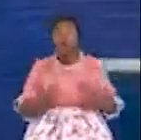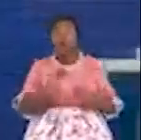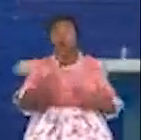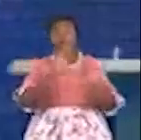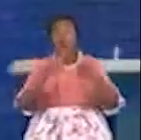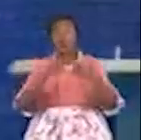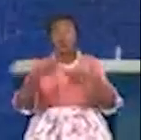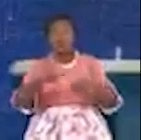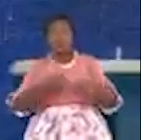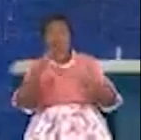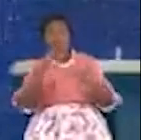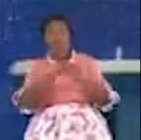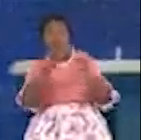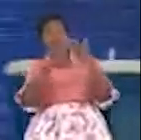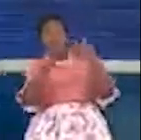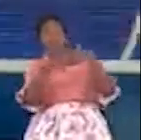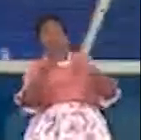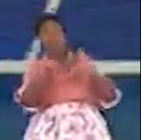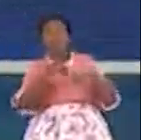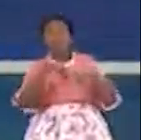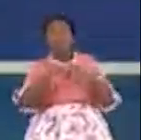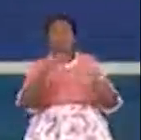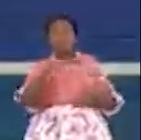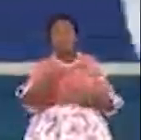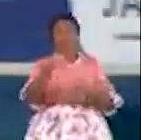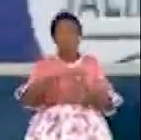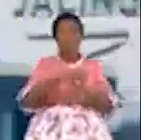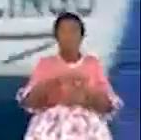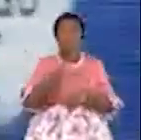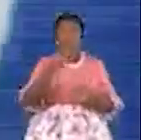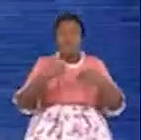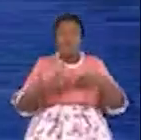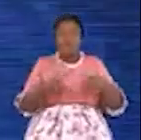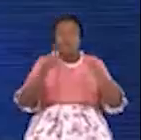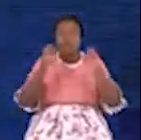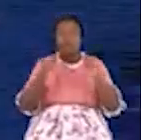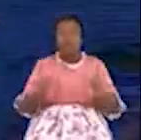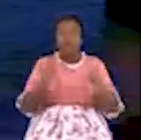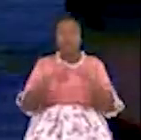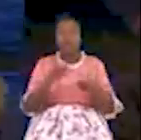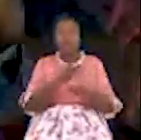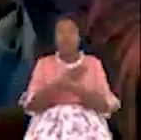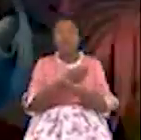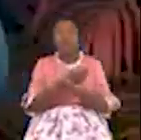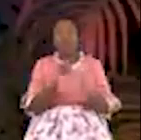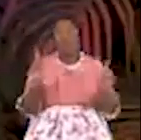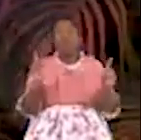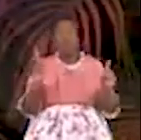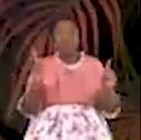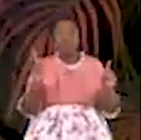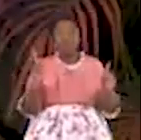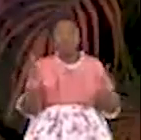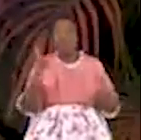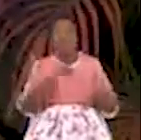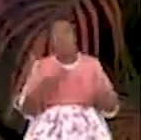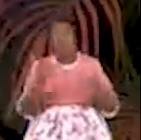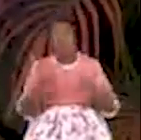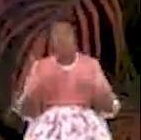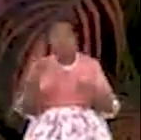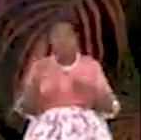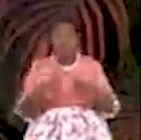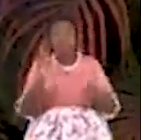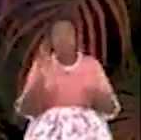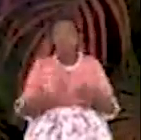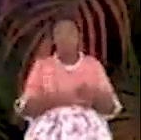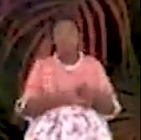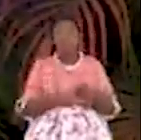n'eluigwe na n'elu ụwa. O nwere ike ịnapụta, o nwere ike winye gị iche